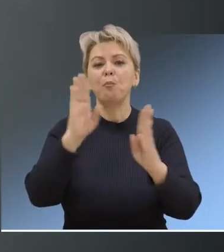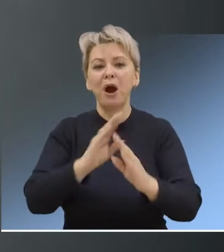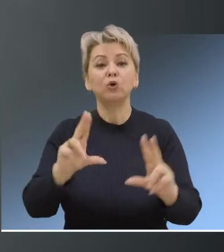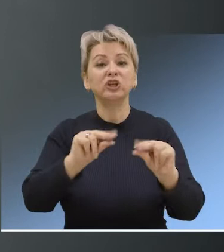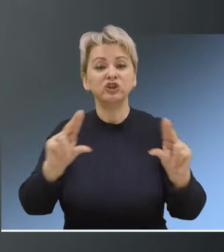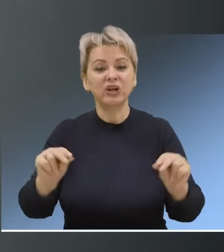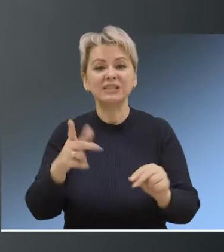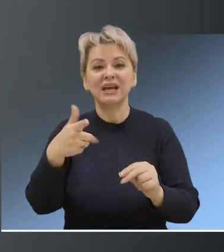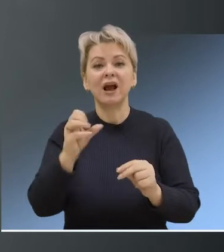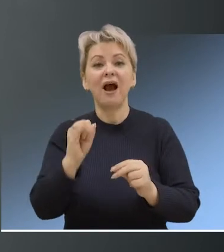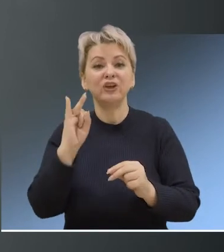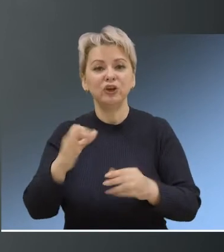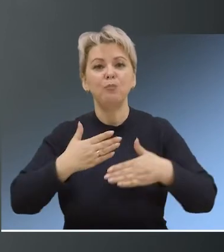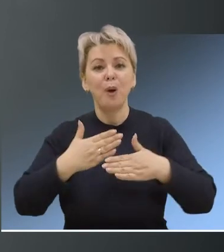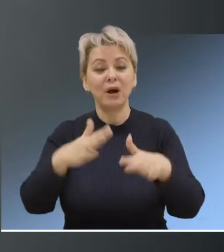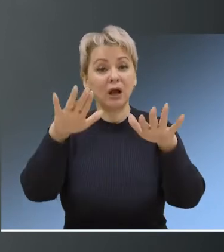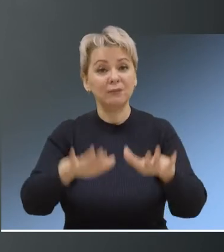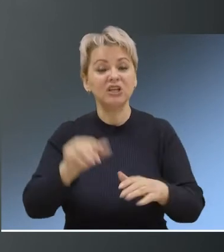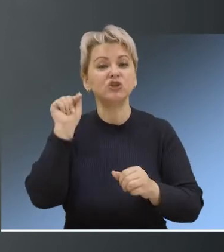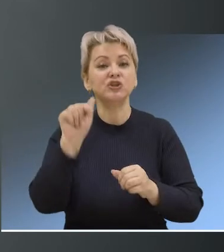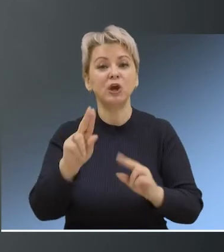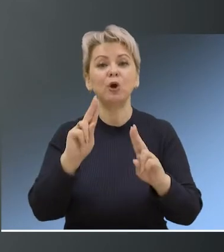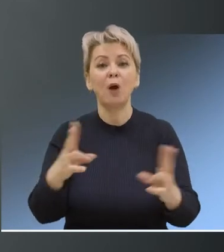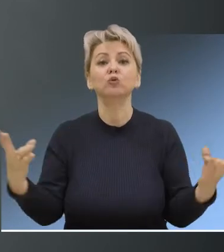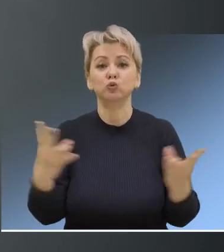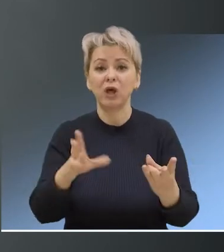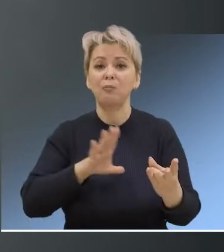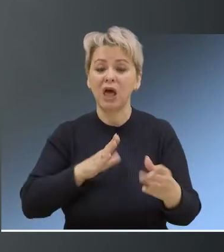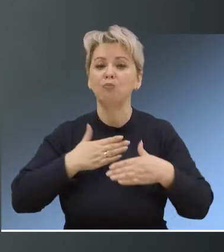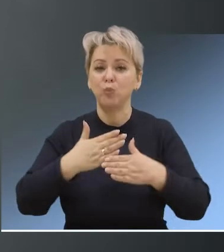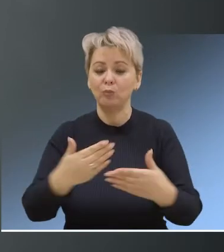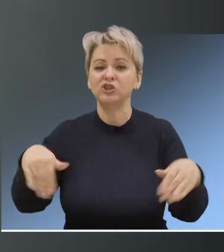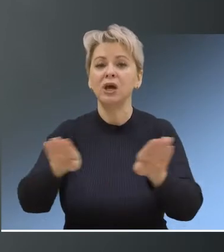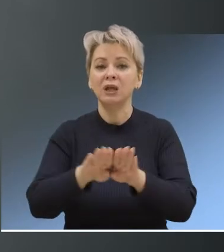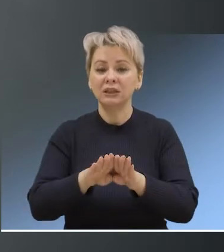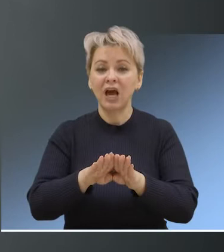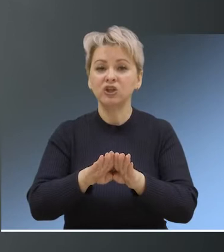счастью, инспекторы ГИБДД помогали на месте тем, кто нуждался в помощи, а